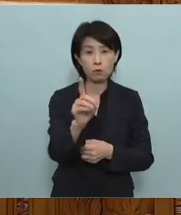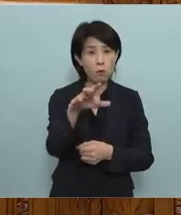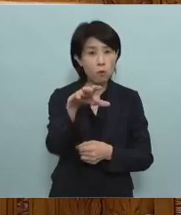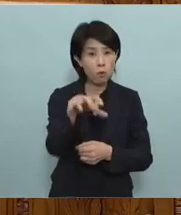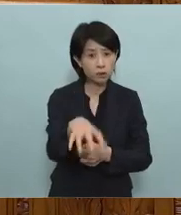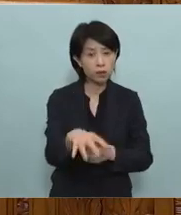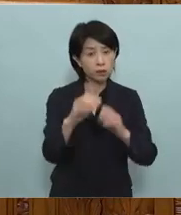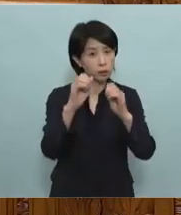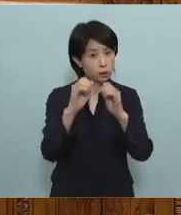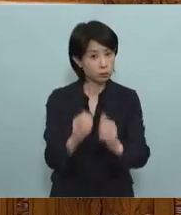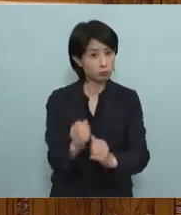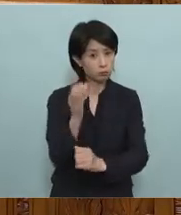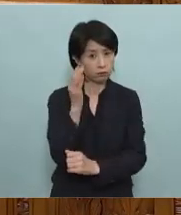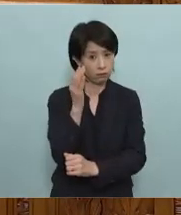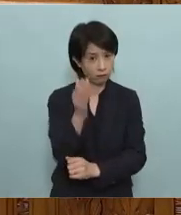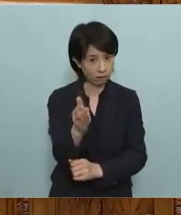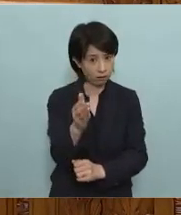るんですか。